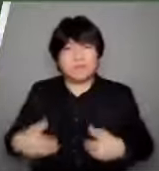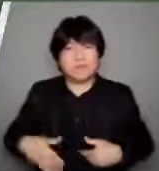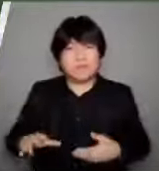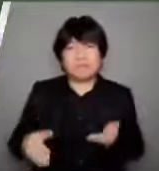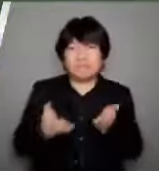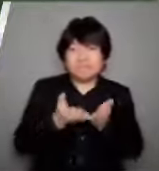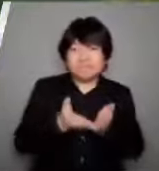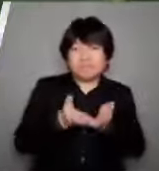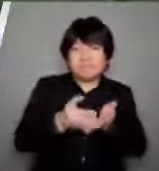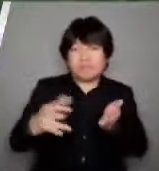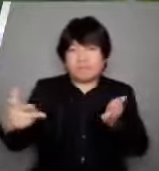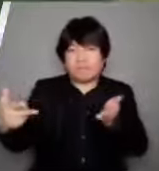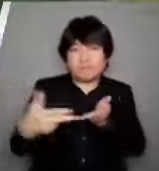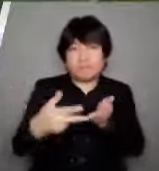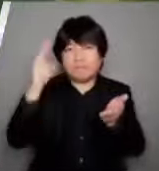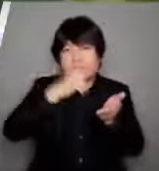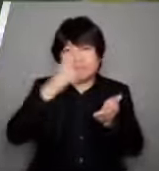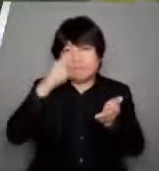naturang sunfish.